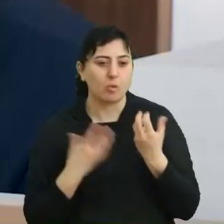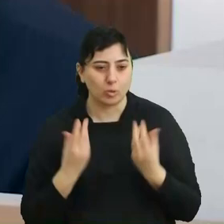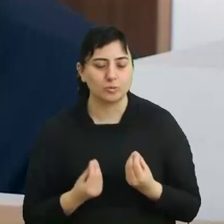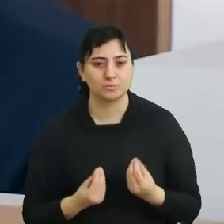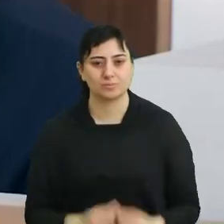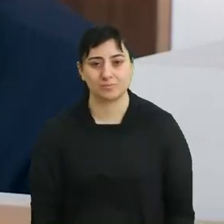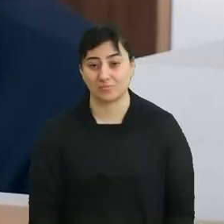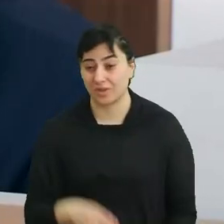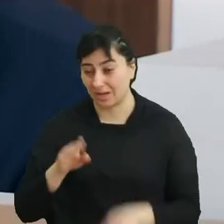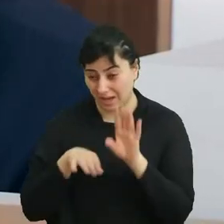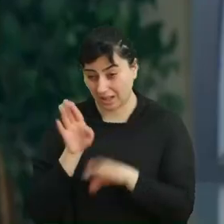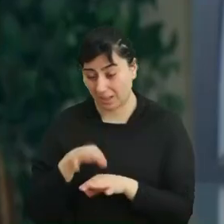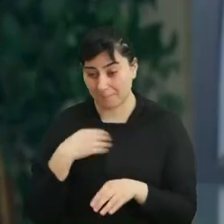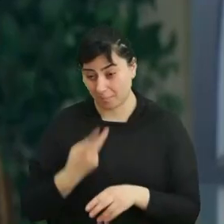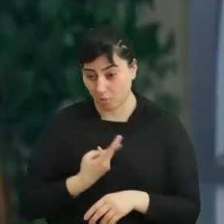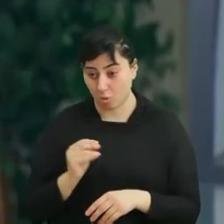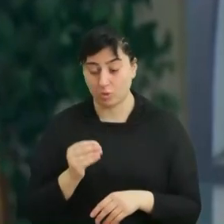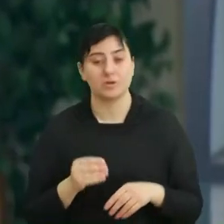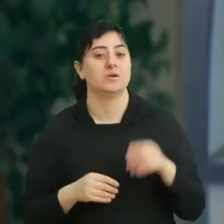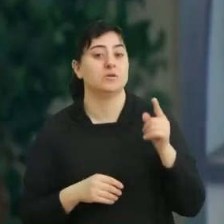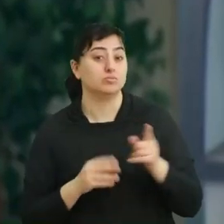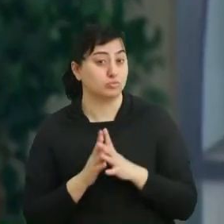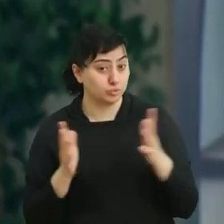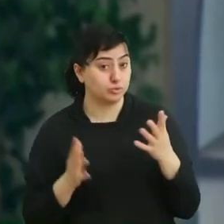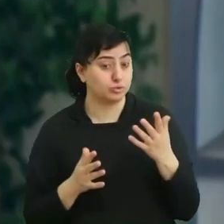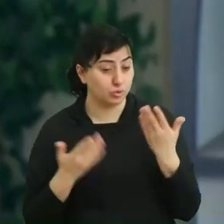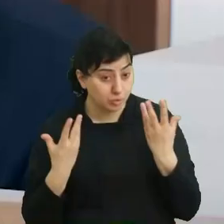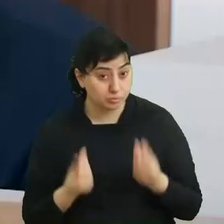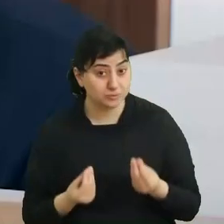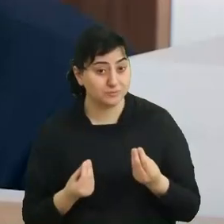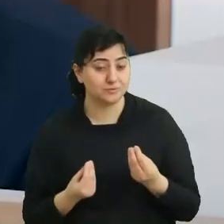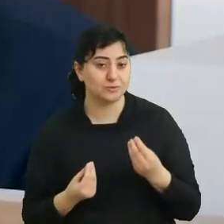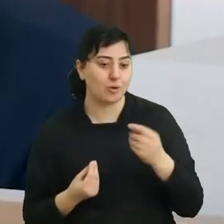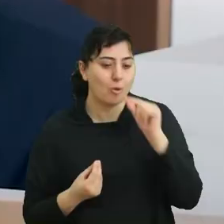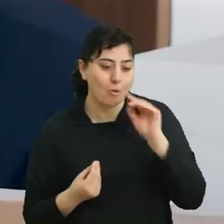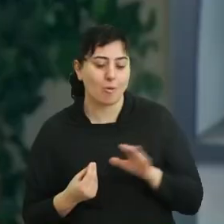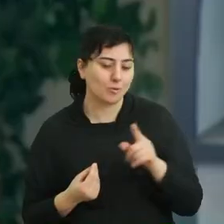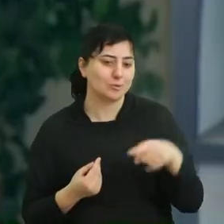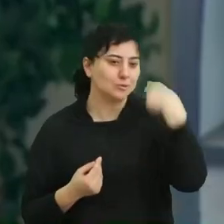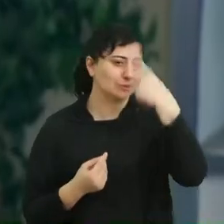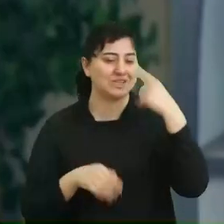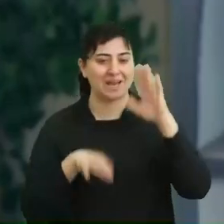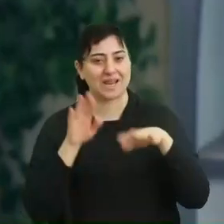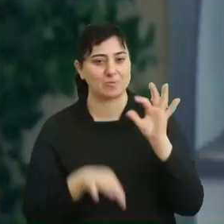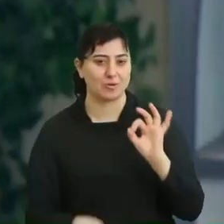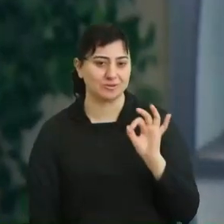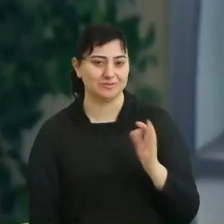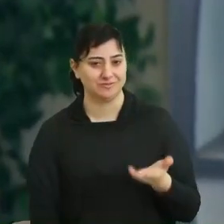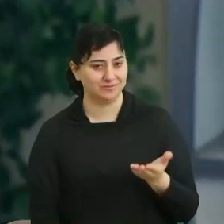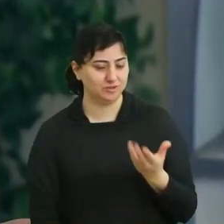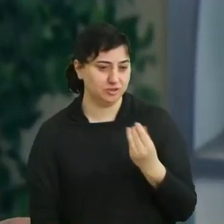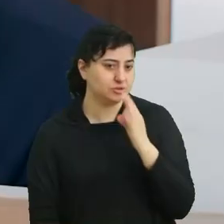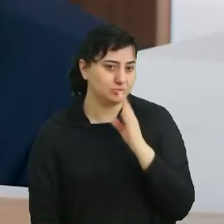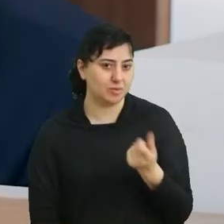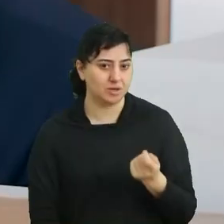soracaktım. Reklamda? Abi öyle küçük bir iş de değil ha. Yani eğer olursa o mamanın reklam yüzü olacak çocuk. Yani anlayacağın ortada ciddi bir